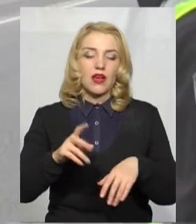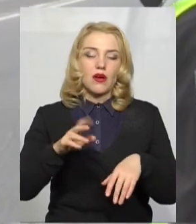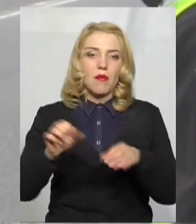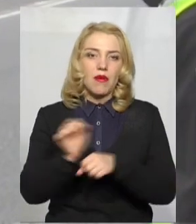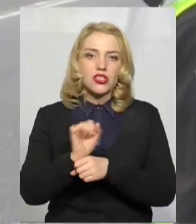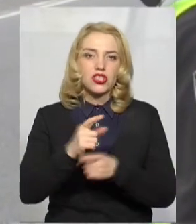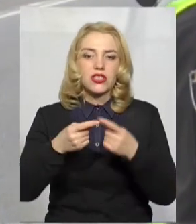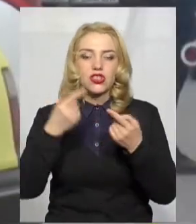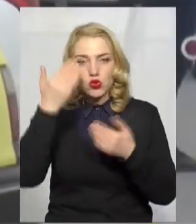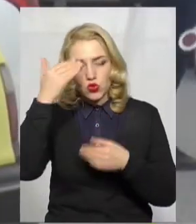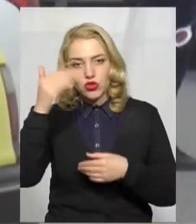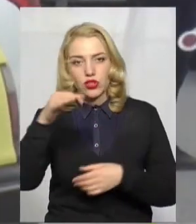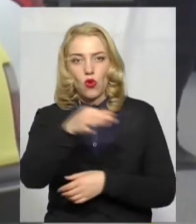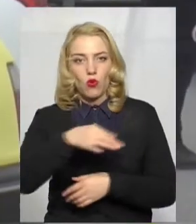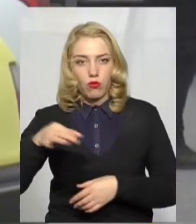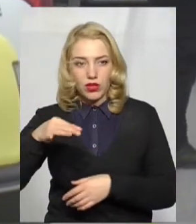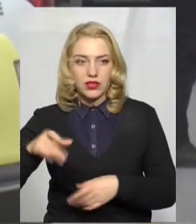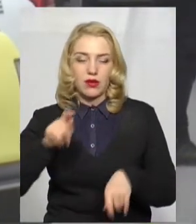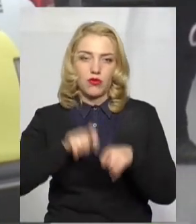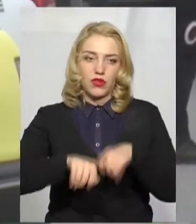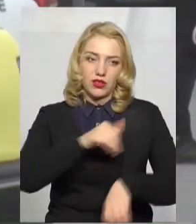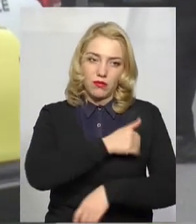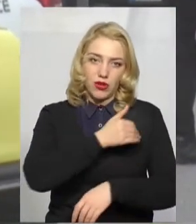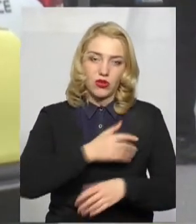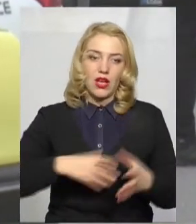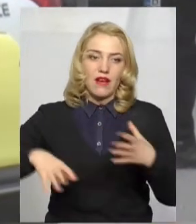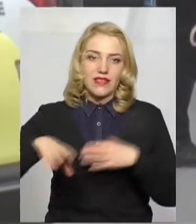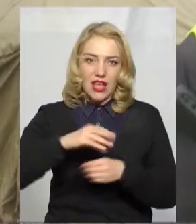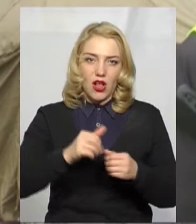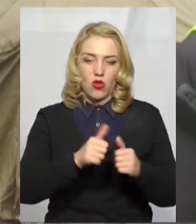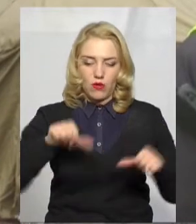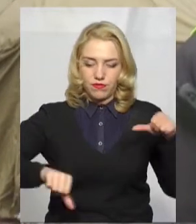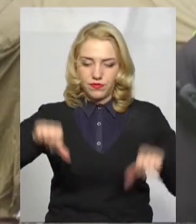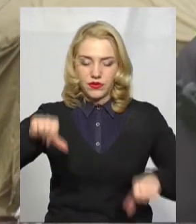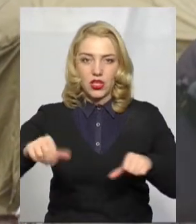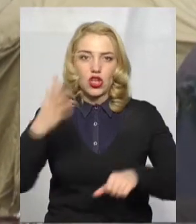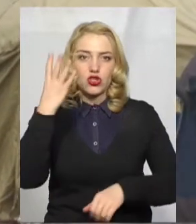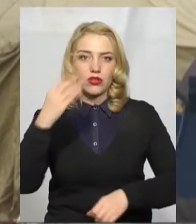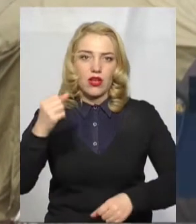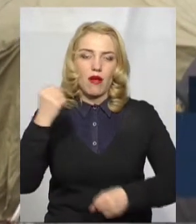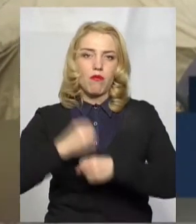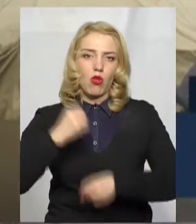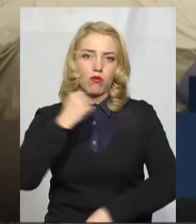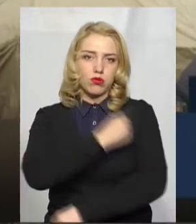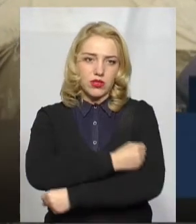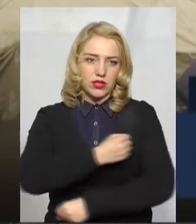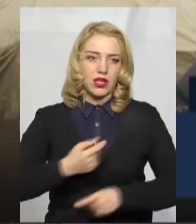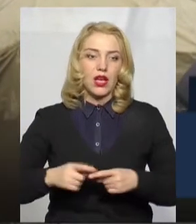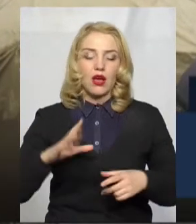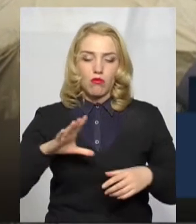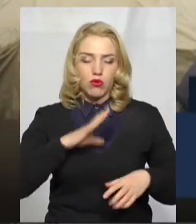температуру тіла. Загалом навколо міста встановлено 4 цілодобові блокпости. Було прийнято рішення про те, щоб обмежити